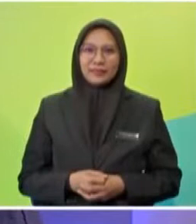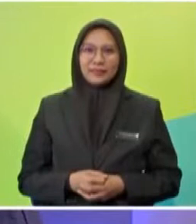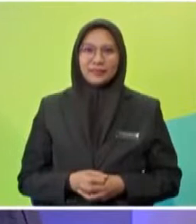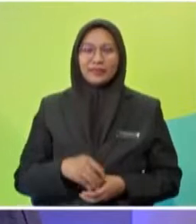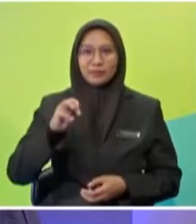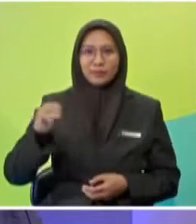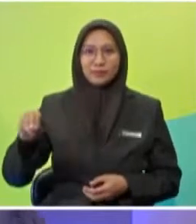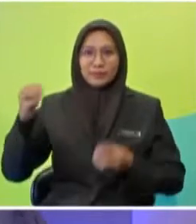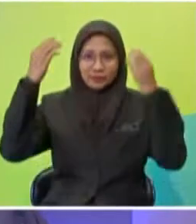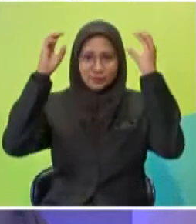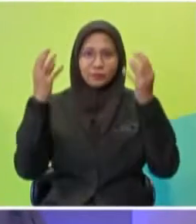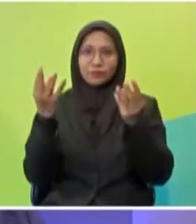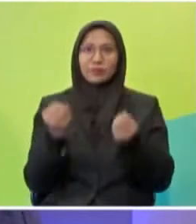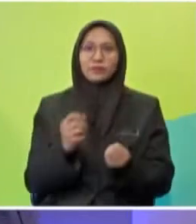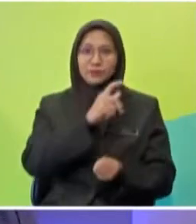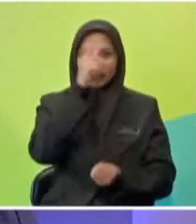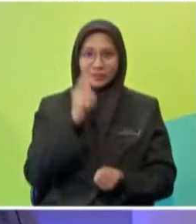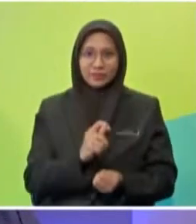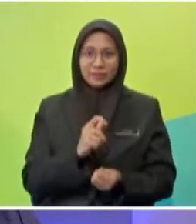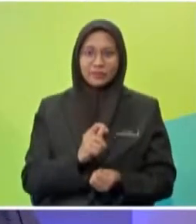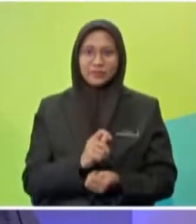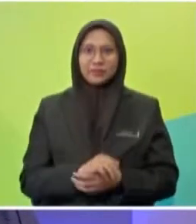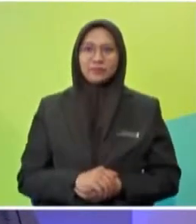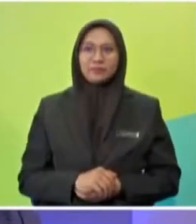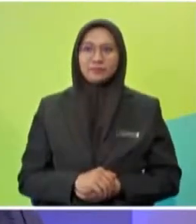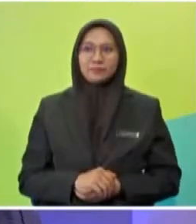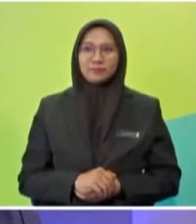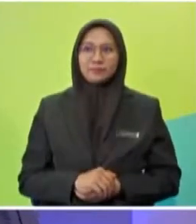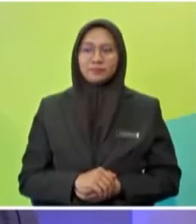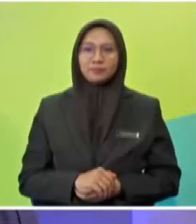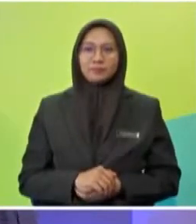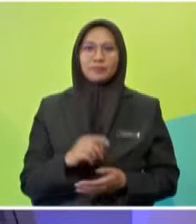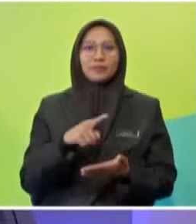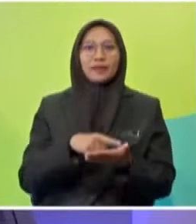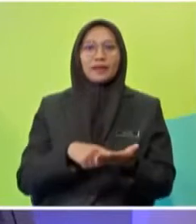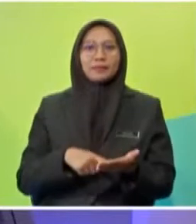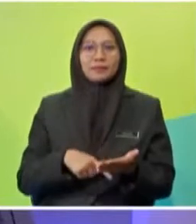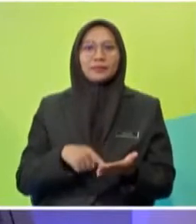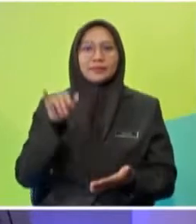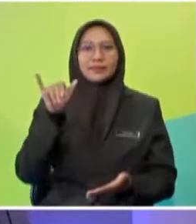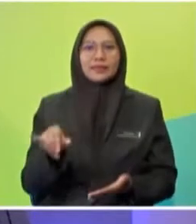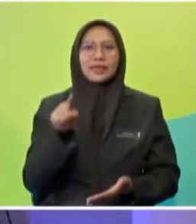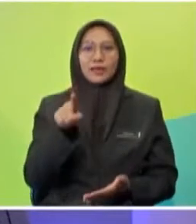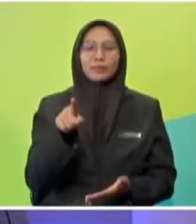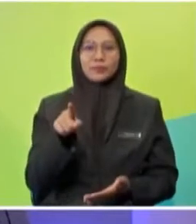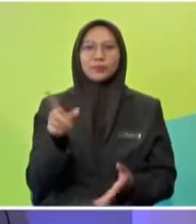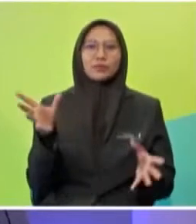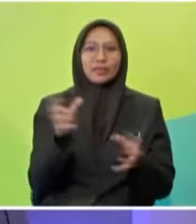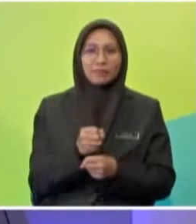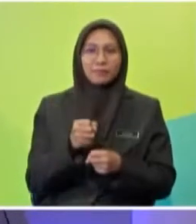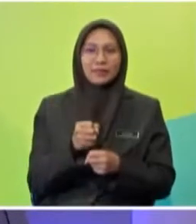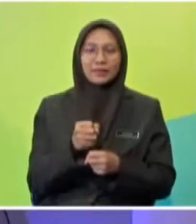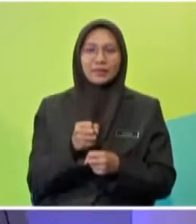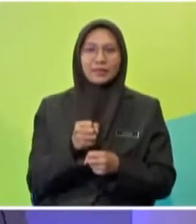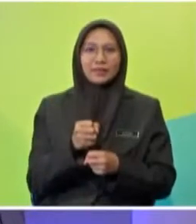tanyalah keempat pabrik CBM bersama-sama pada hari ini untuk menyatakan Apakah yang kamu peroleh dari pada